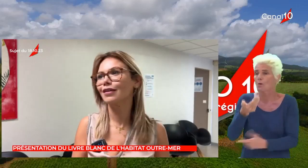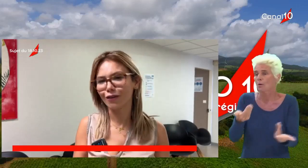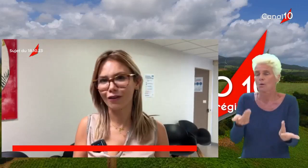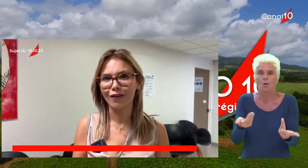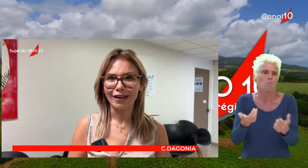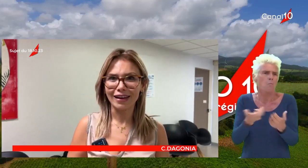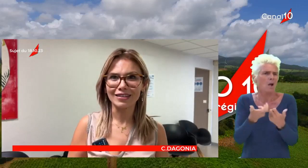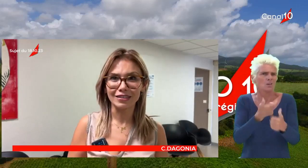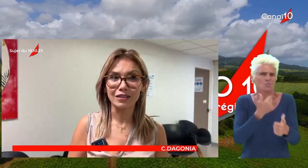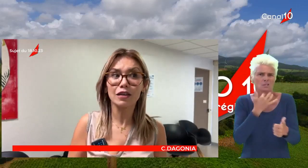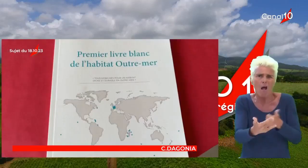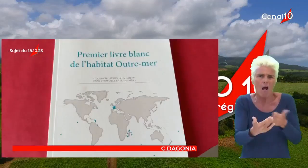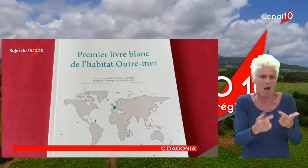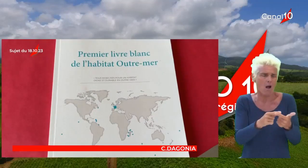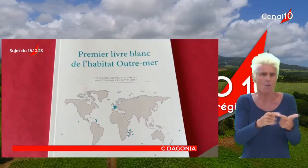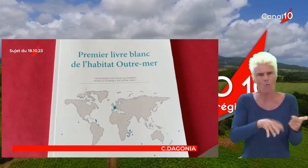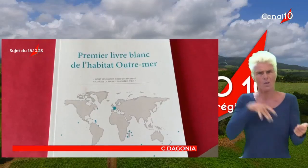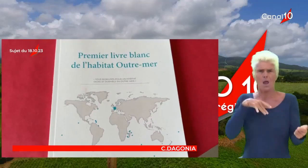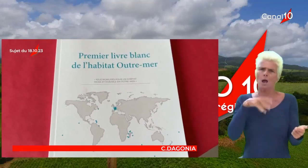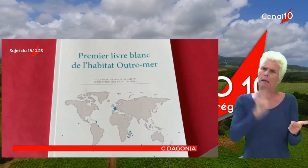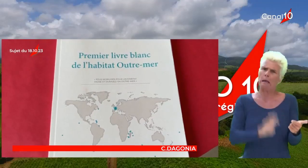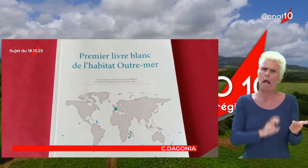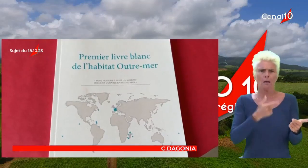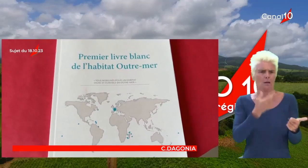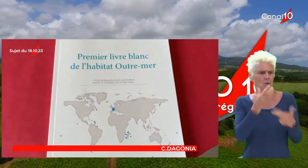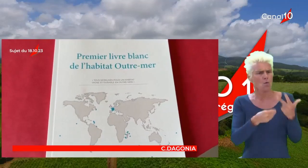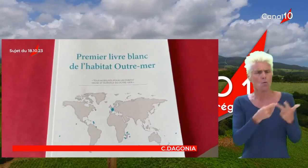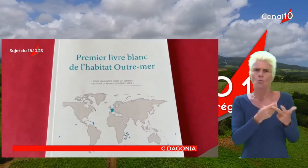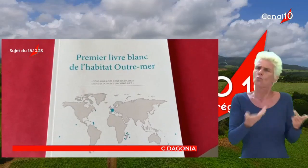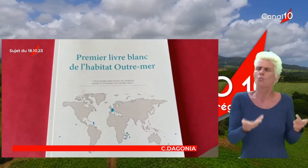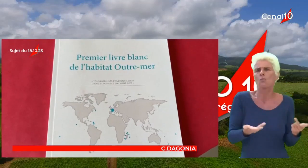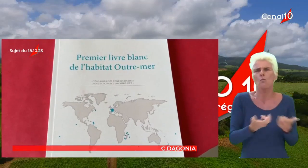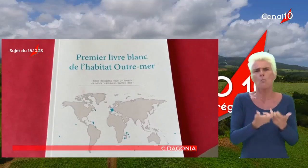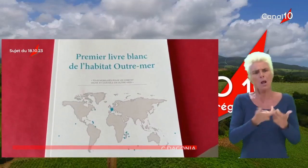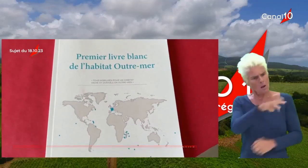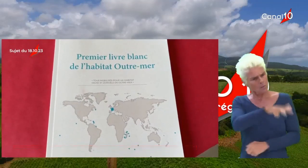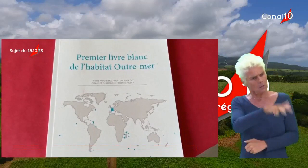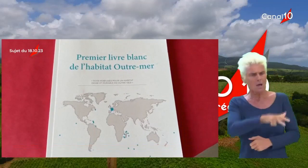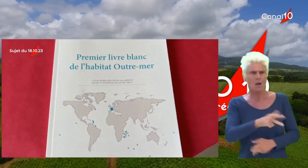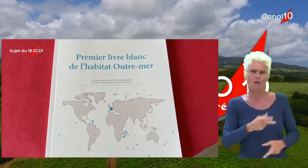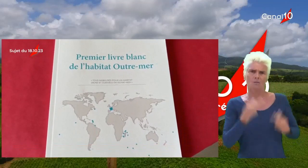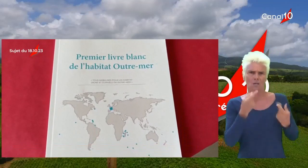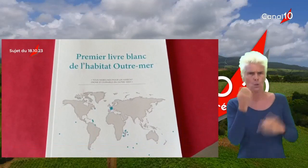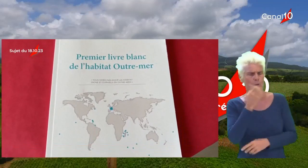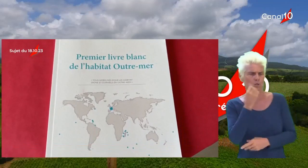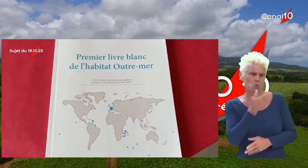l'insalubrité l'indignité mais aussi améliorer le le l'habitat outrem